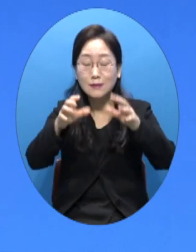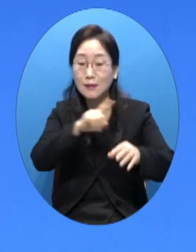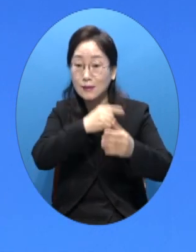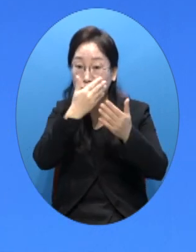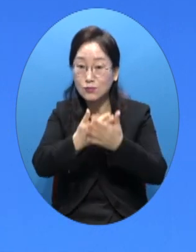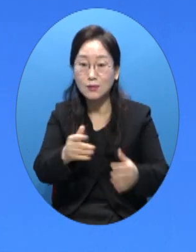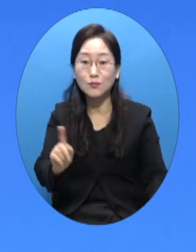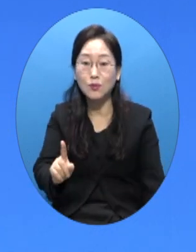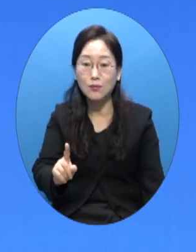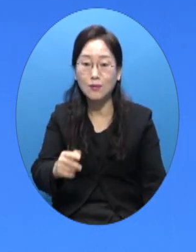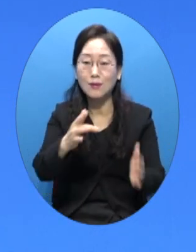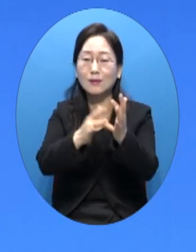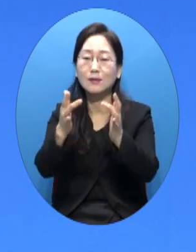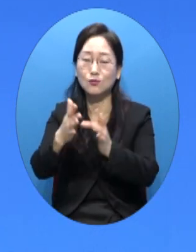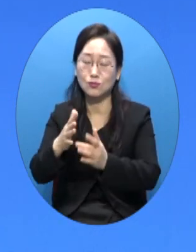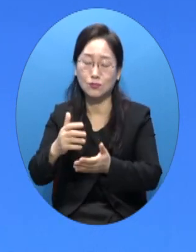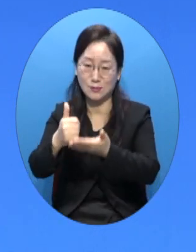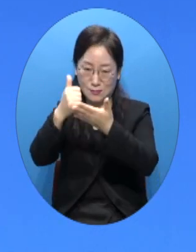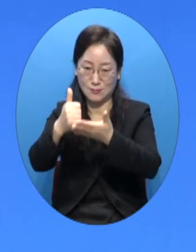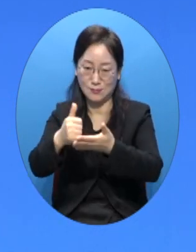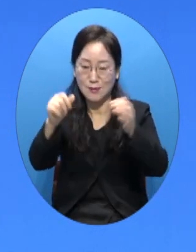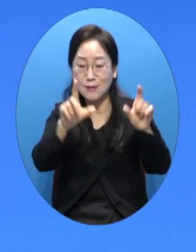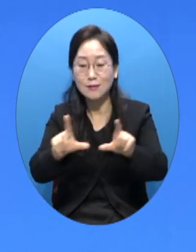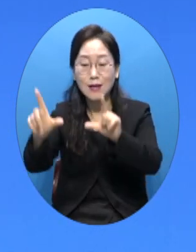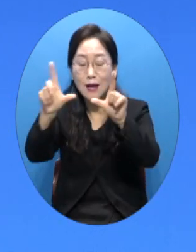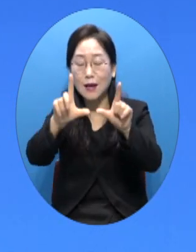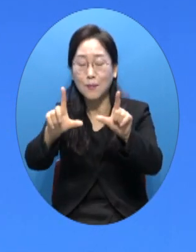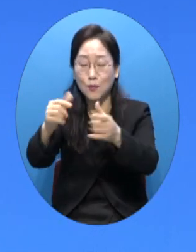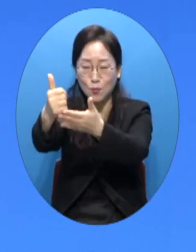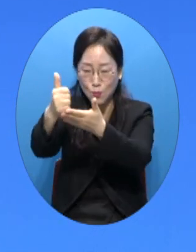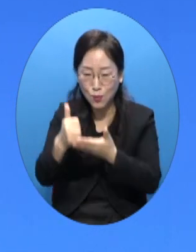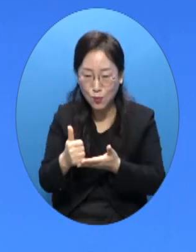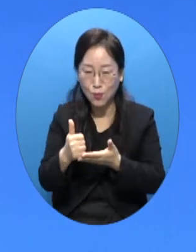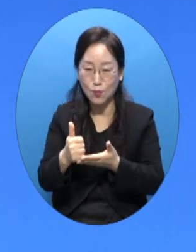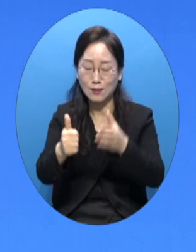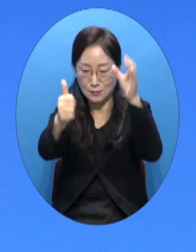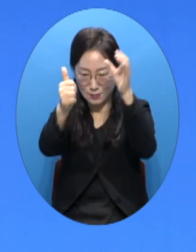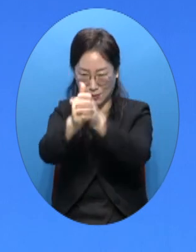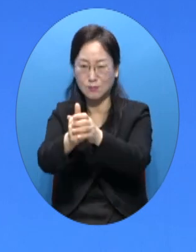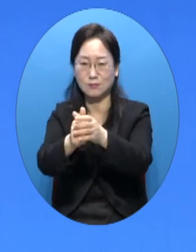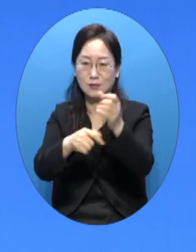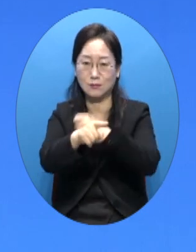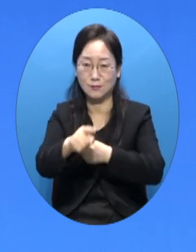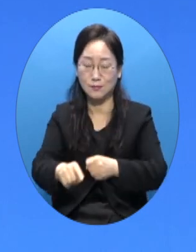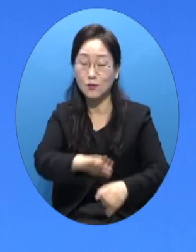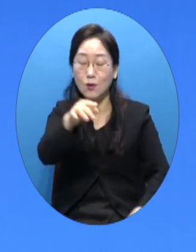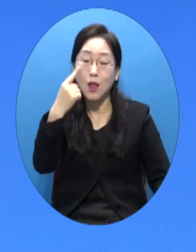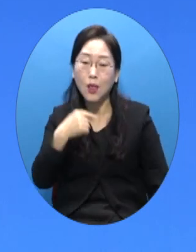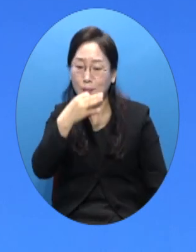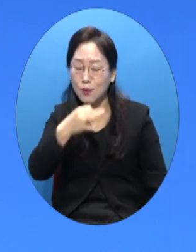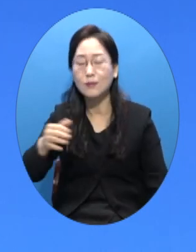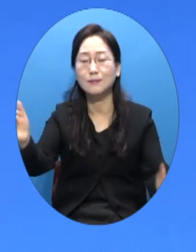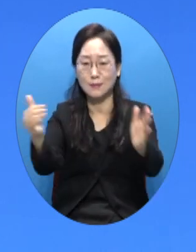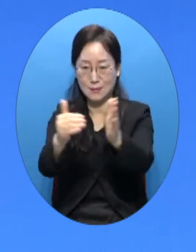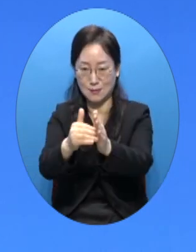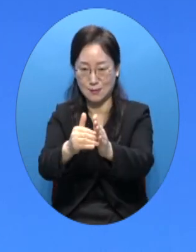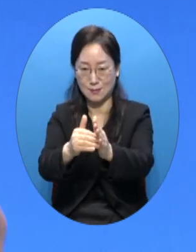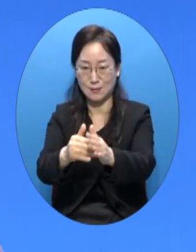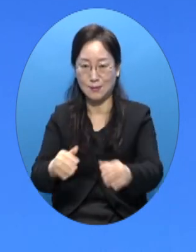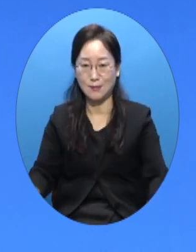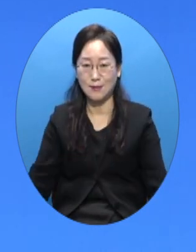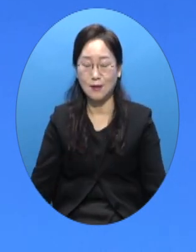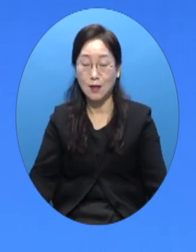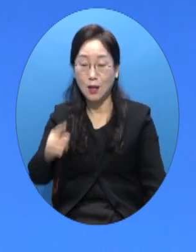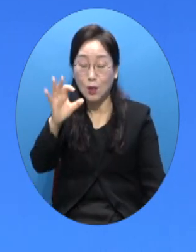것은 예수님이 우리 삶의 주인이 되시는 것입니다 아멘 탐욕을 내려놓으시기 바랍니다 아멘 물질에